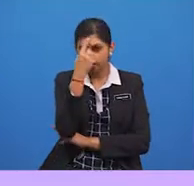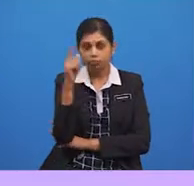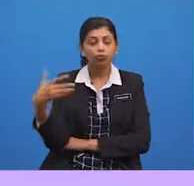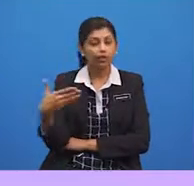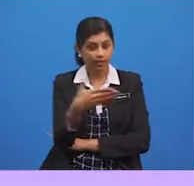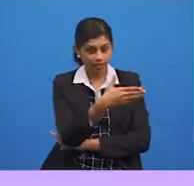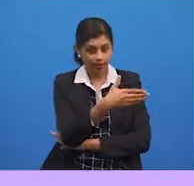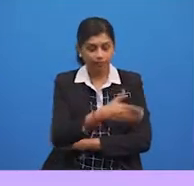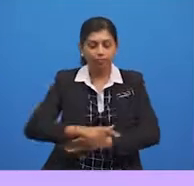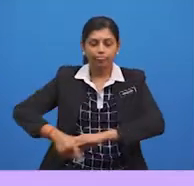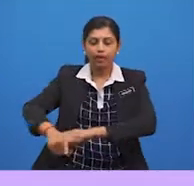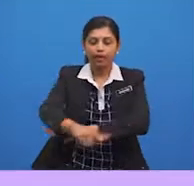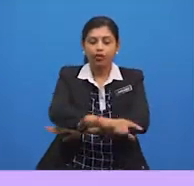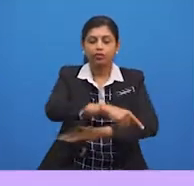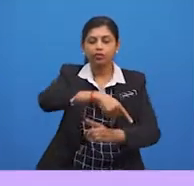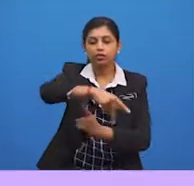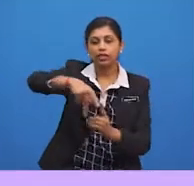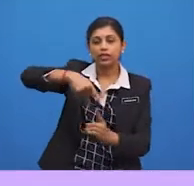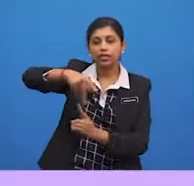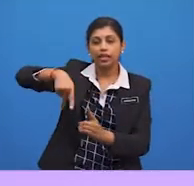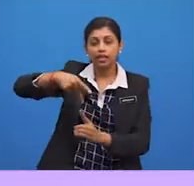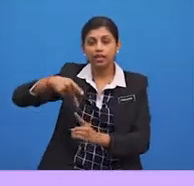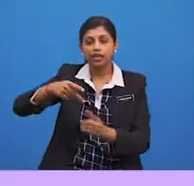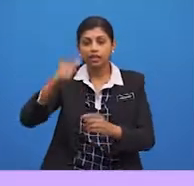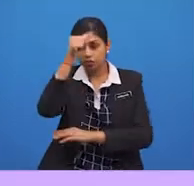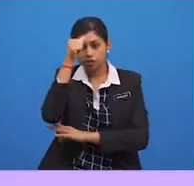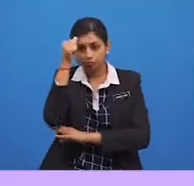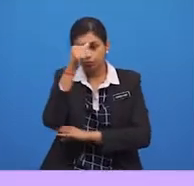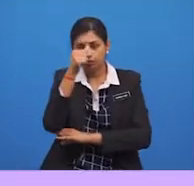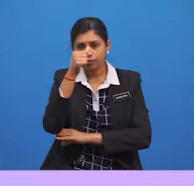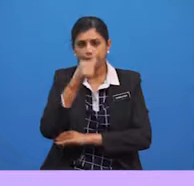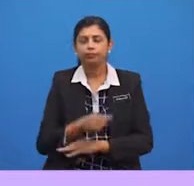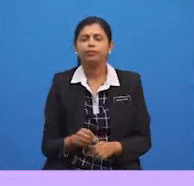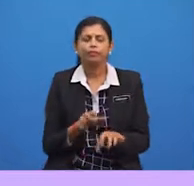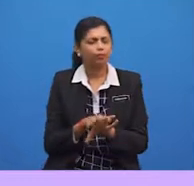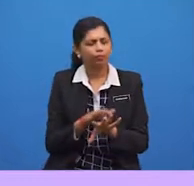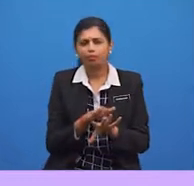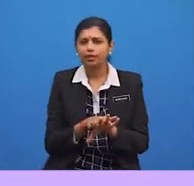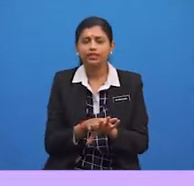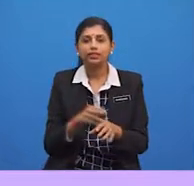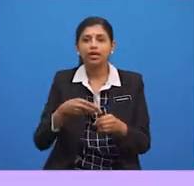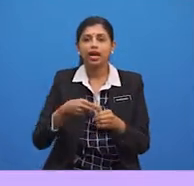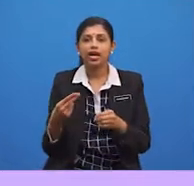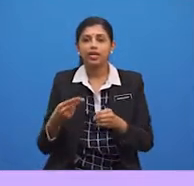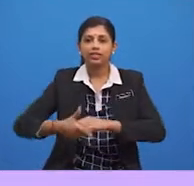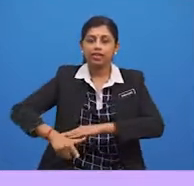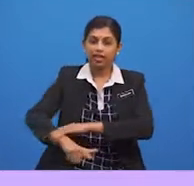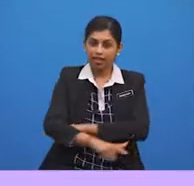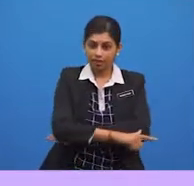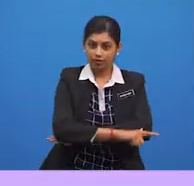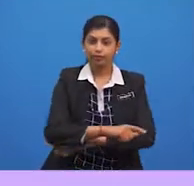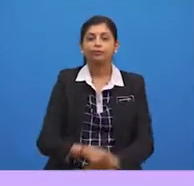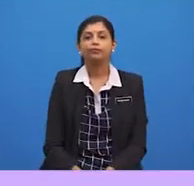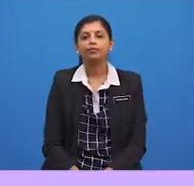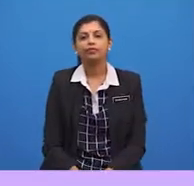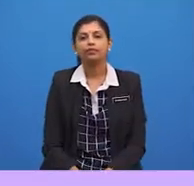juga kaya dengan hasil laut. Kegiatan perikanan ini dijalankan pada musim